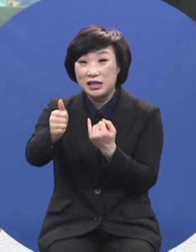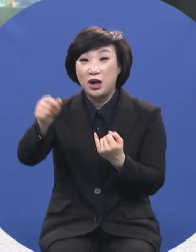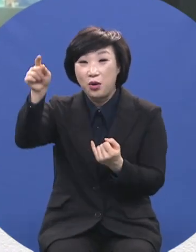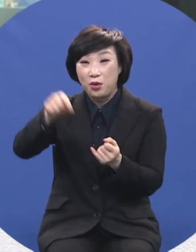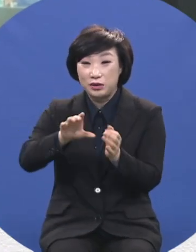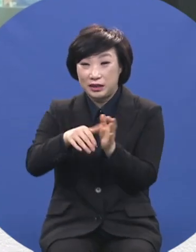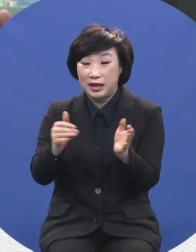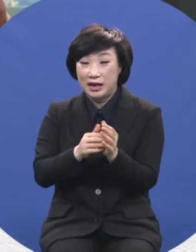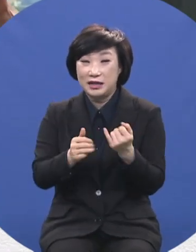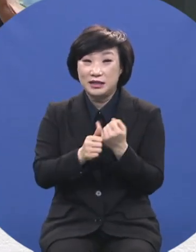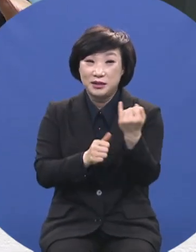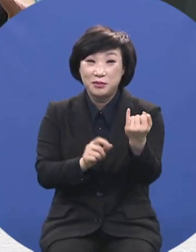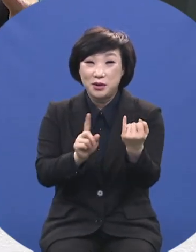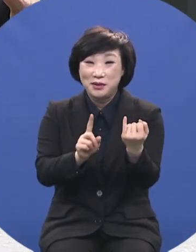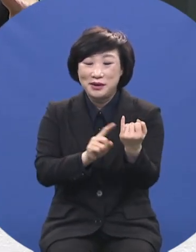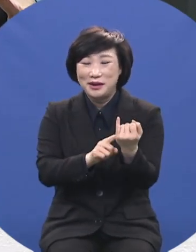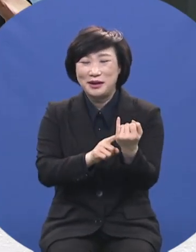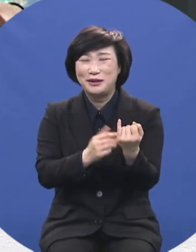때까지 신부는